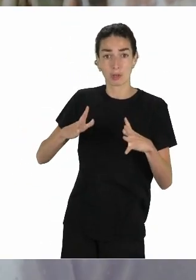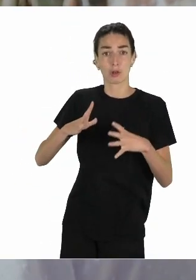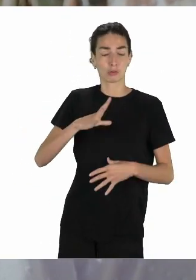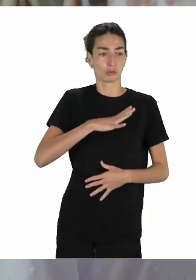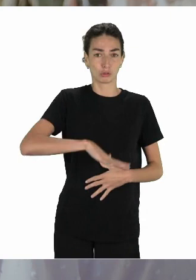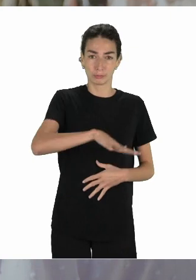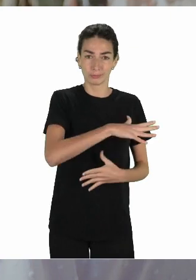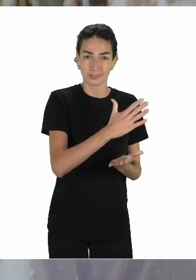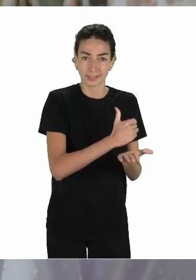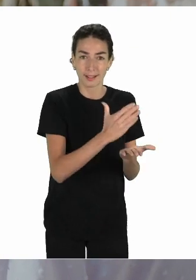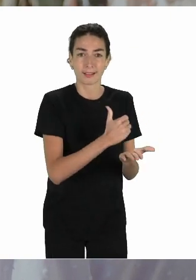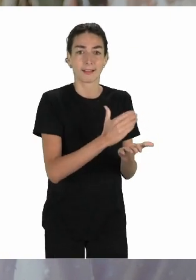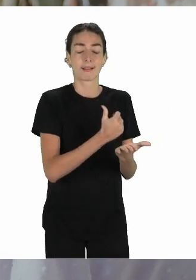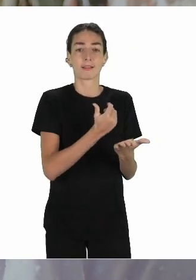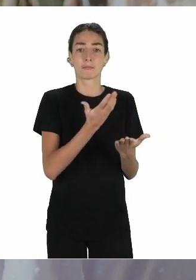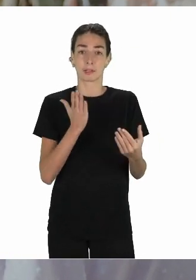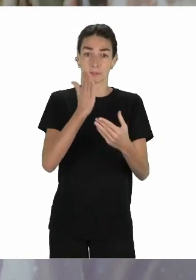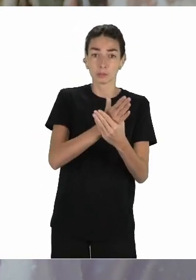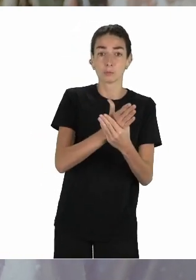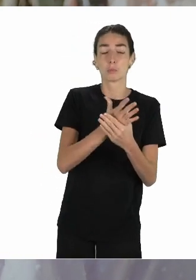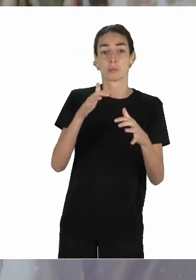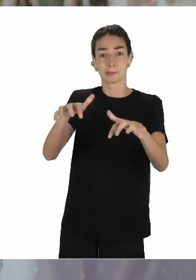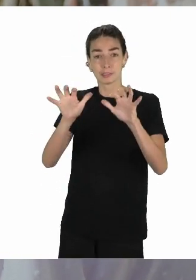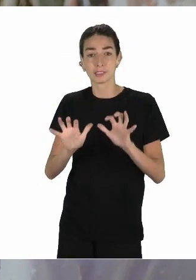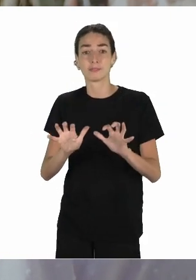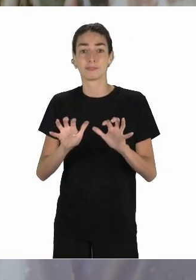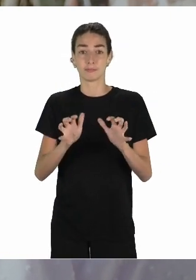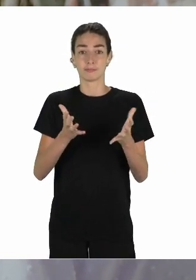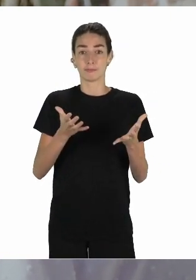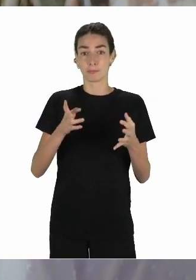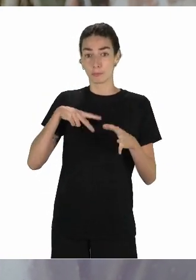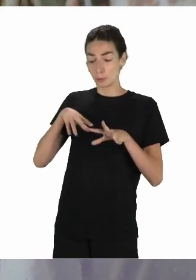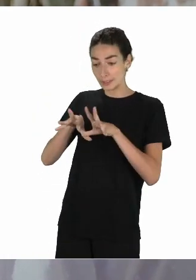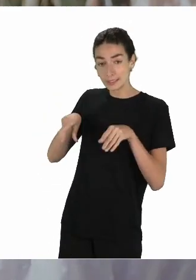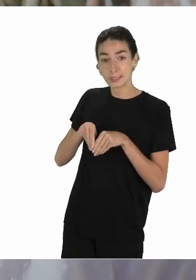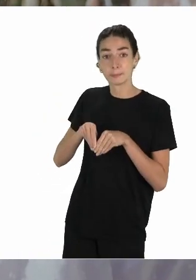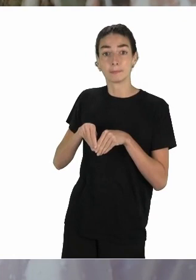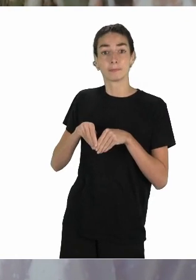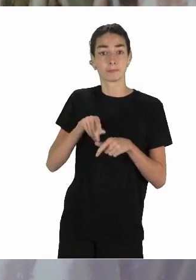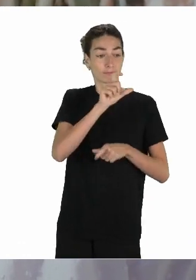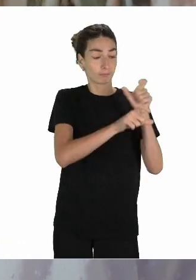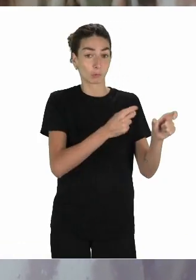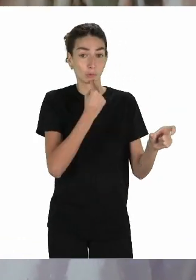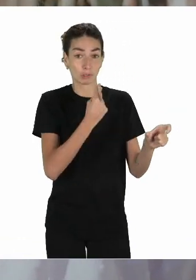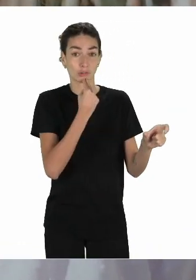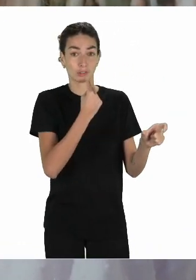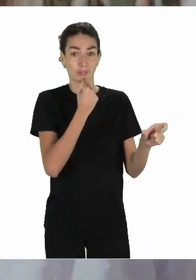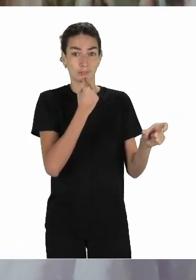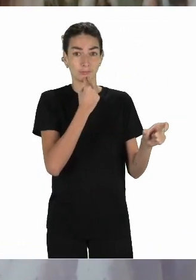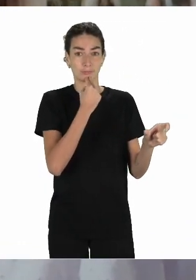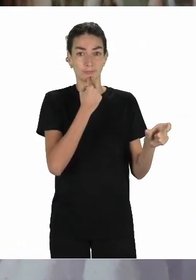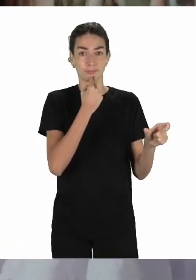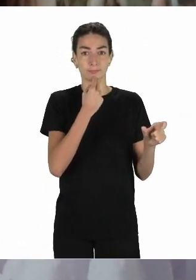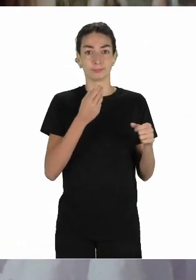fois par nos bénévoles, subie par les salariés d'intervention et administrative, subie par mon équipe et subie par les usagers.